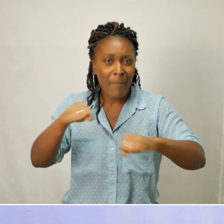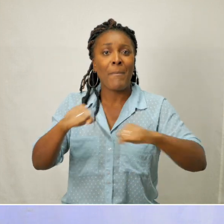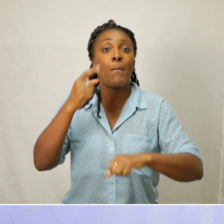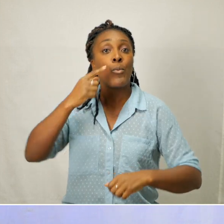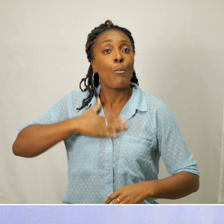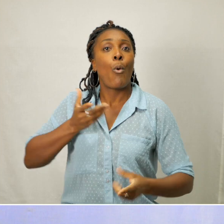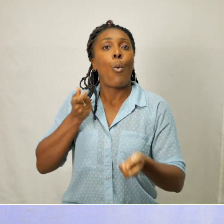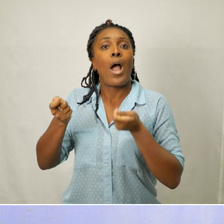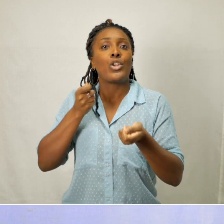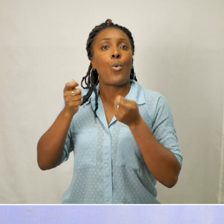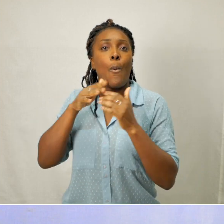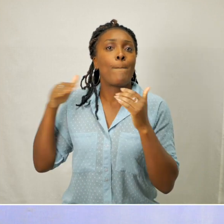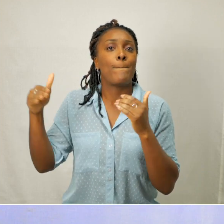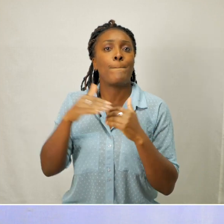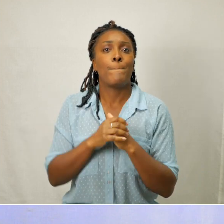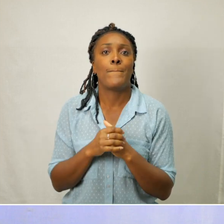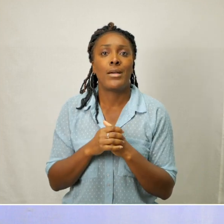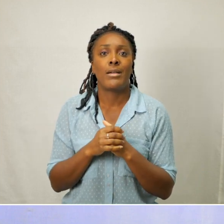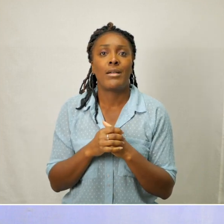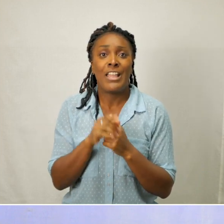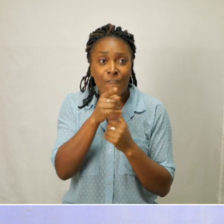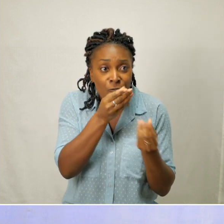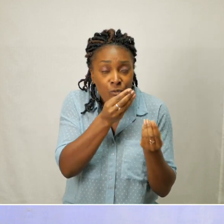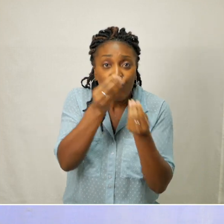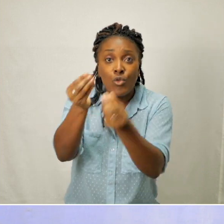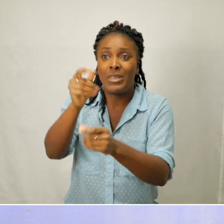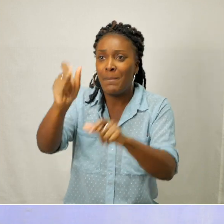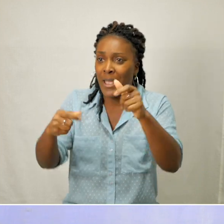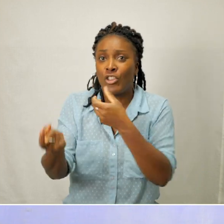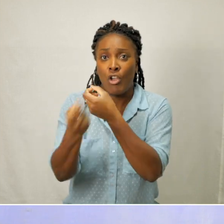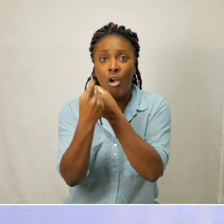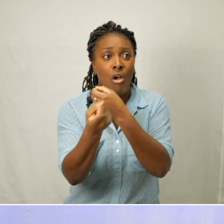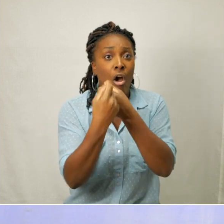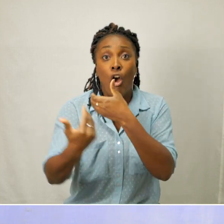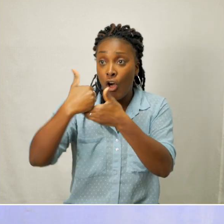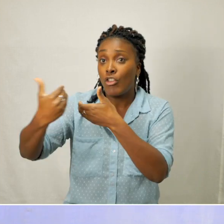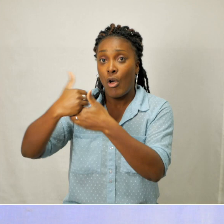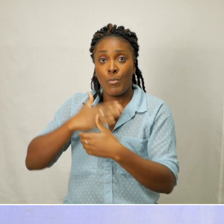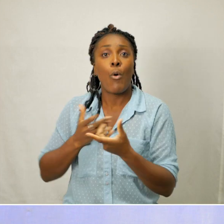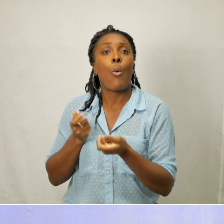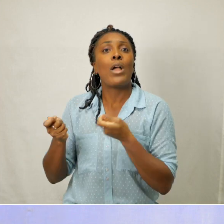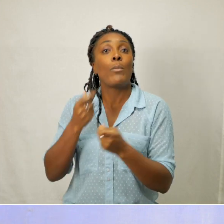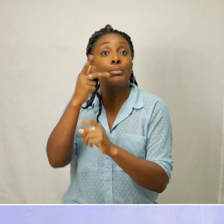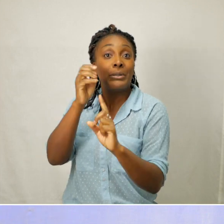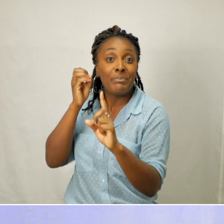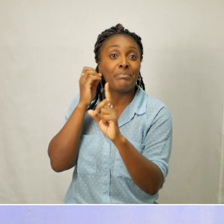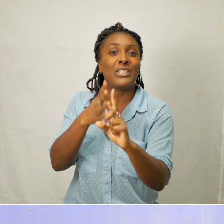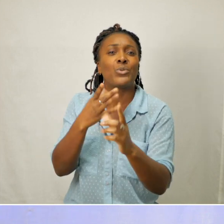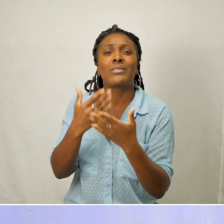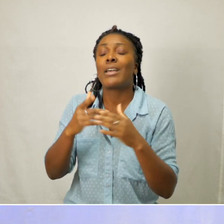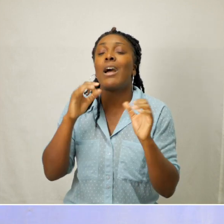mon royaume. Et vous allez amener d'autres à entrer dans ce royaume-là. Vous êtes dans une mission qui